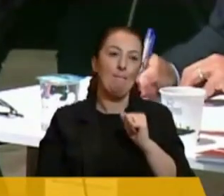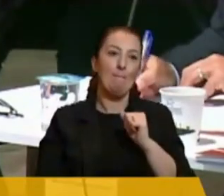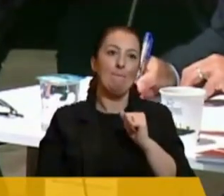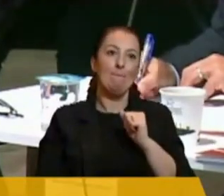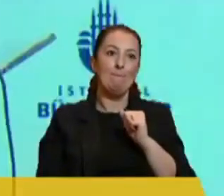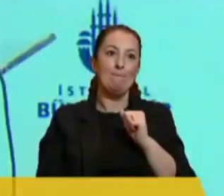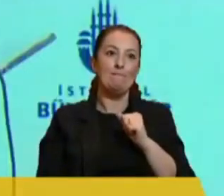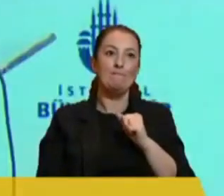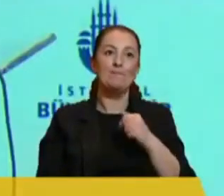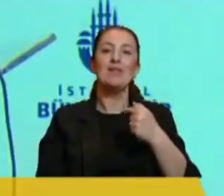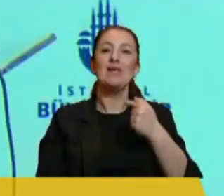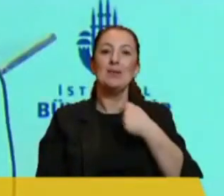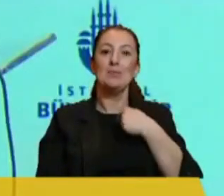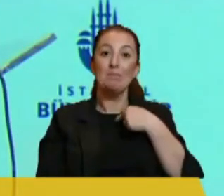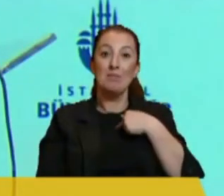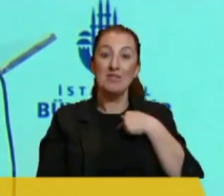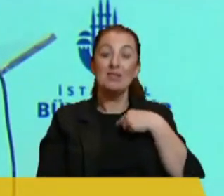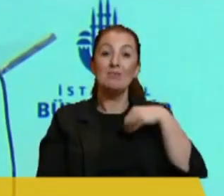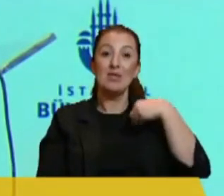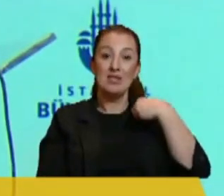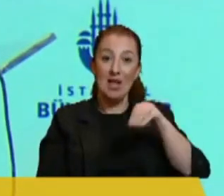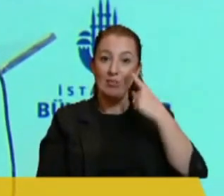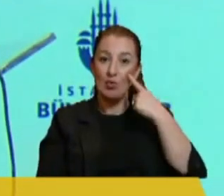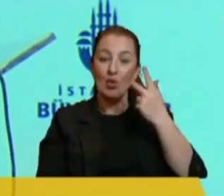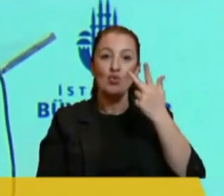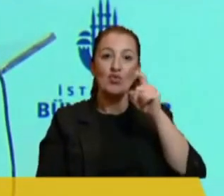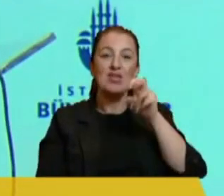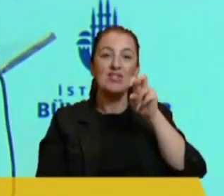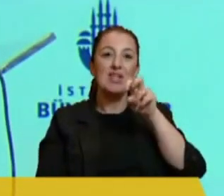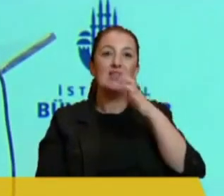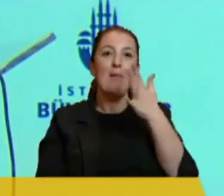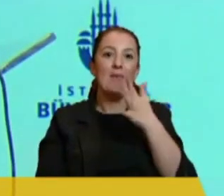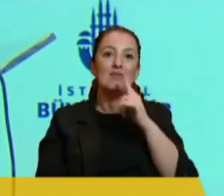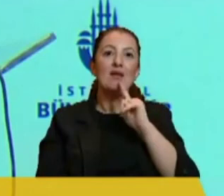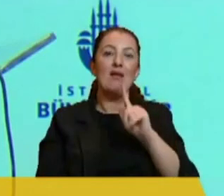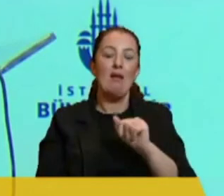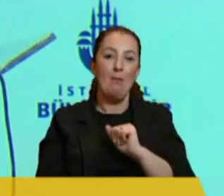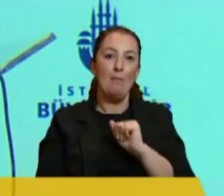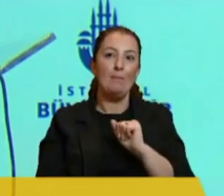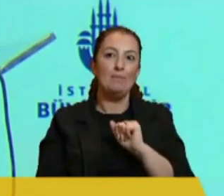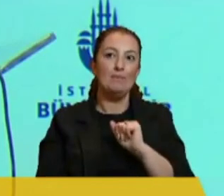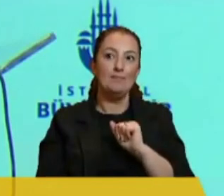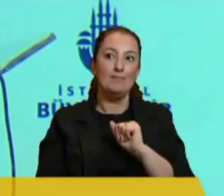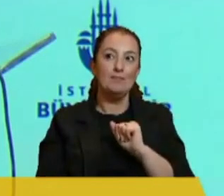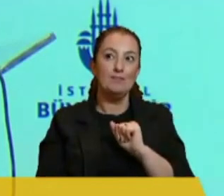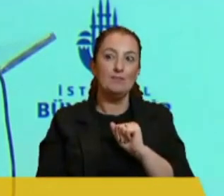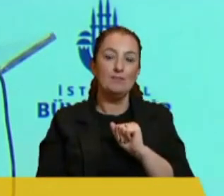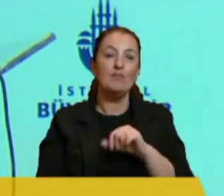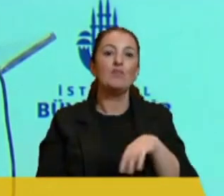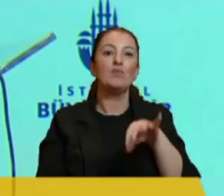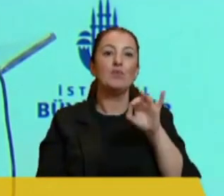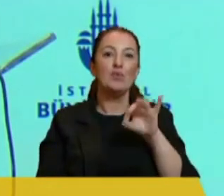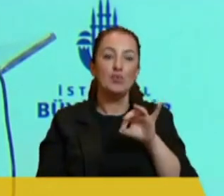bizim sattığımız fiyat 3 85 TL Şimdi